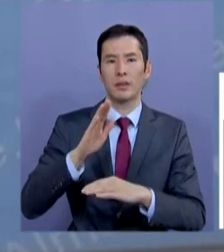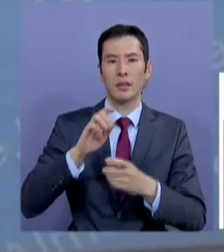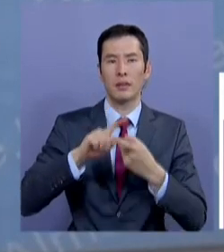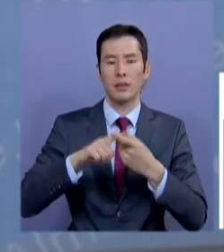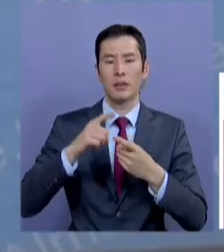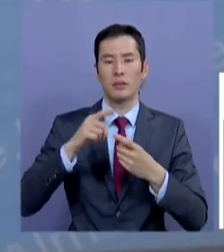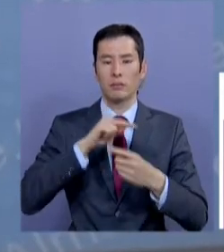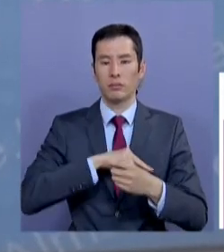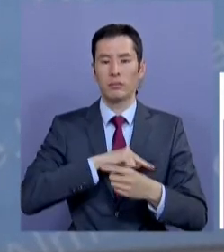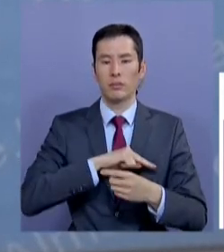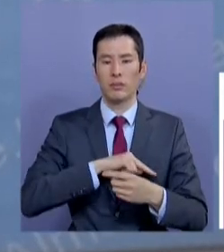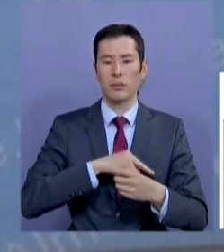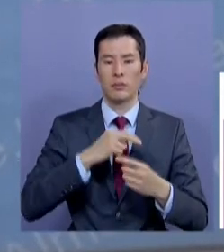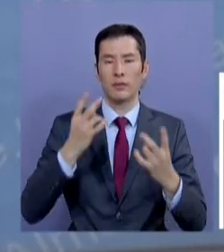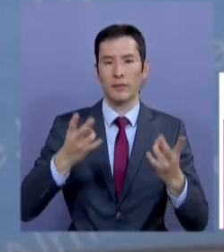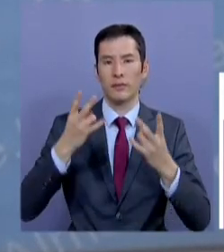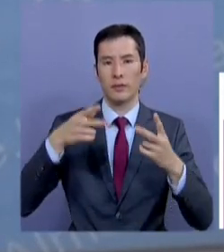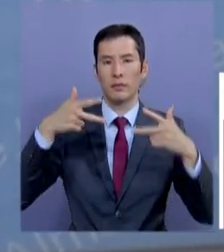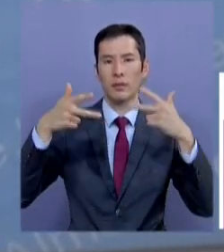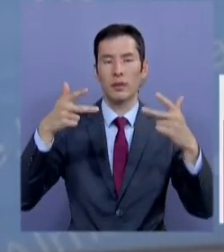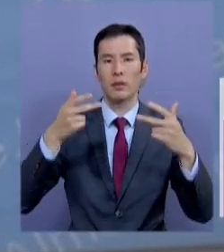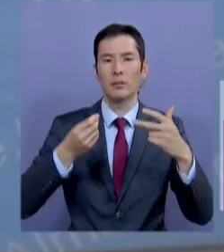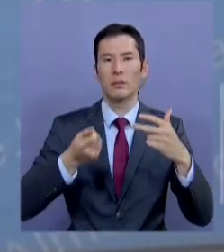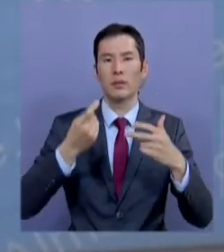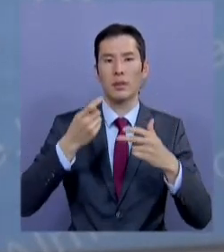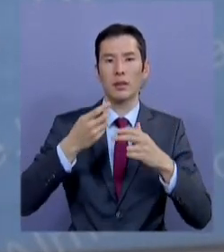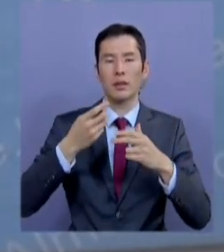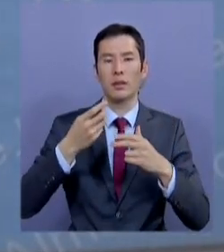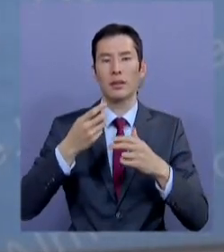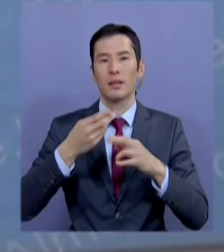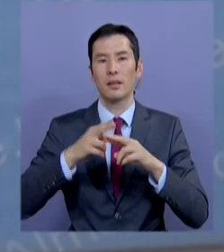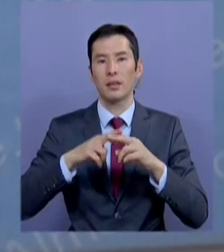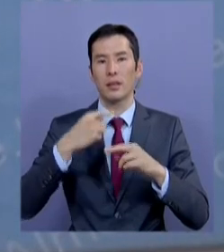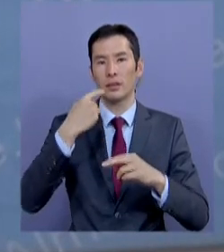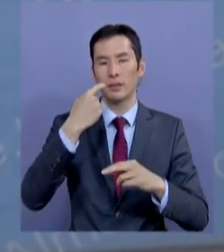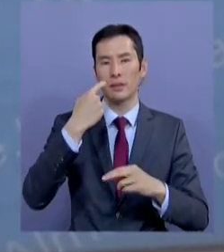тұрып жасалынып жатқан жұмыс еді. Жеке